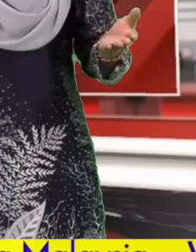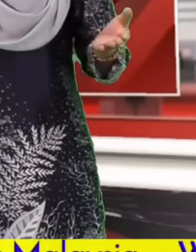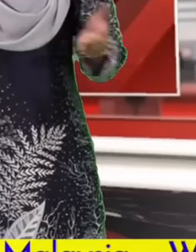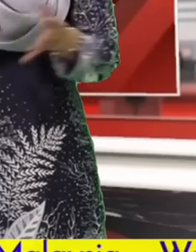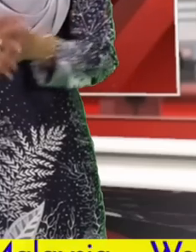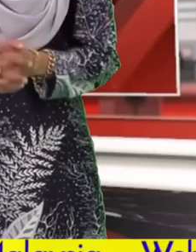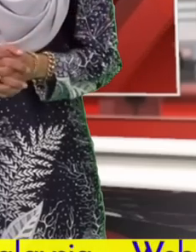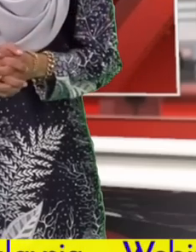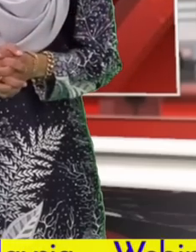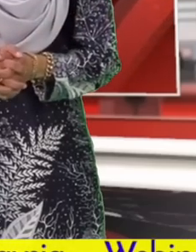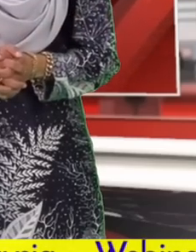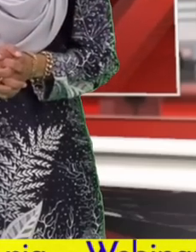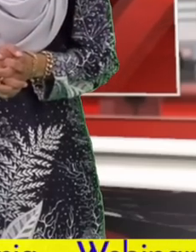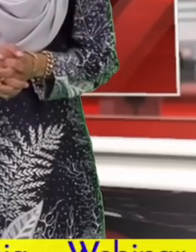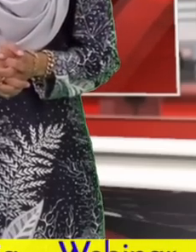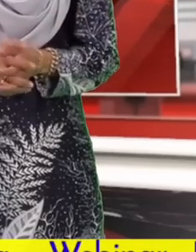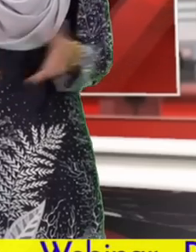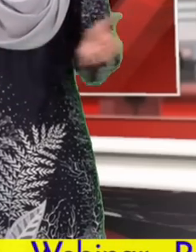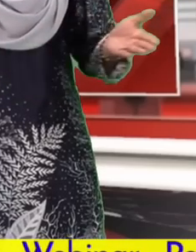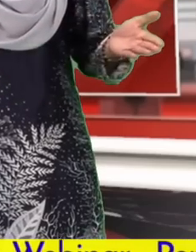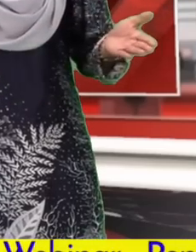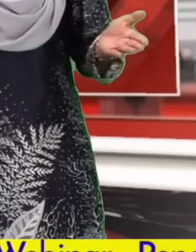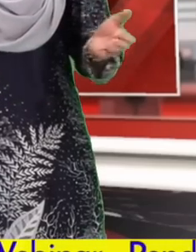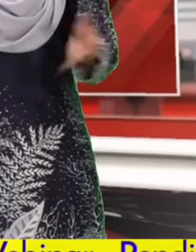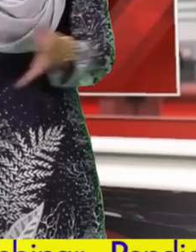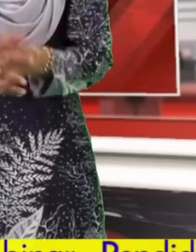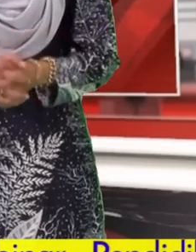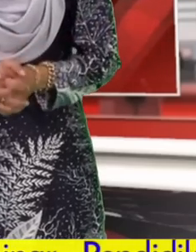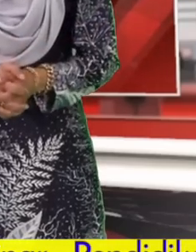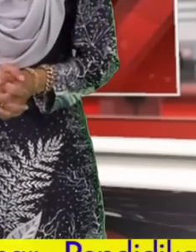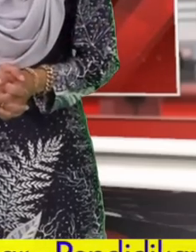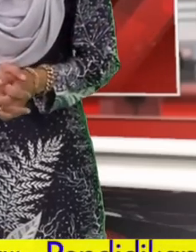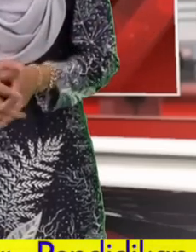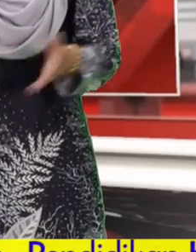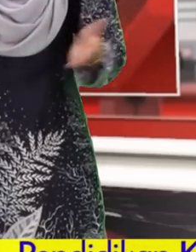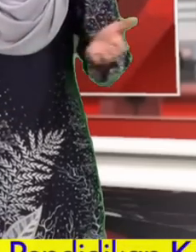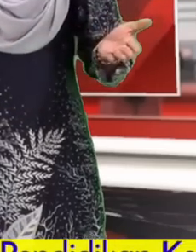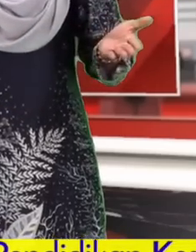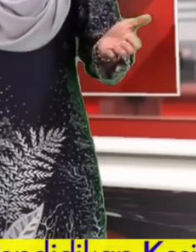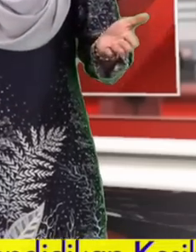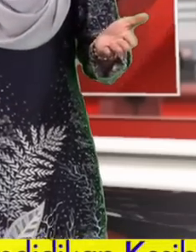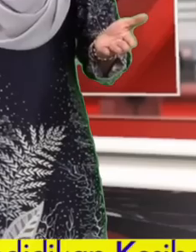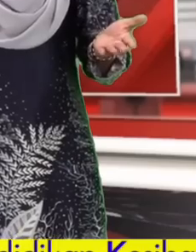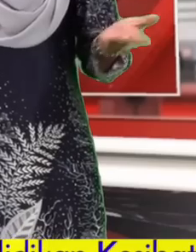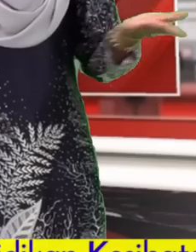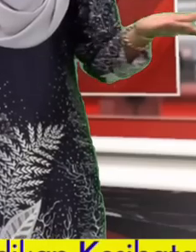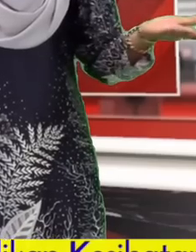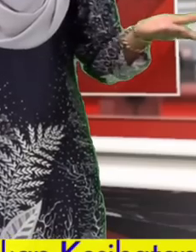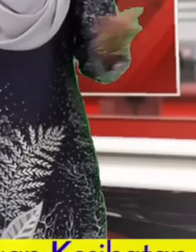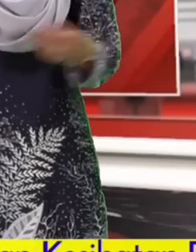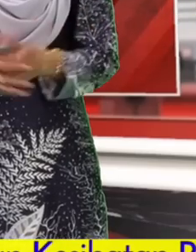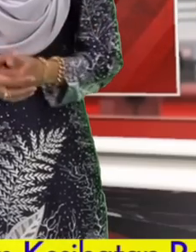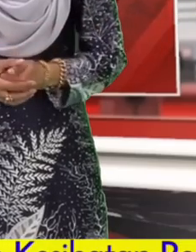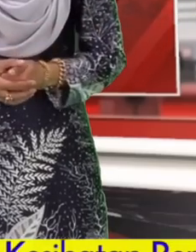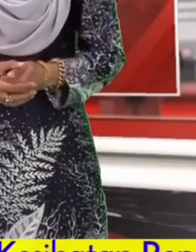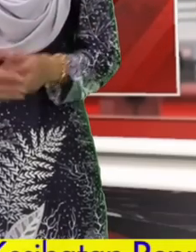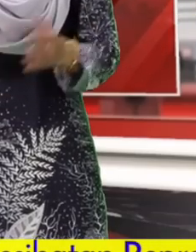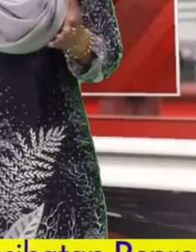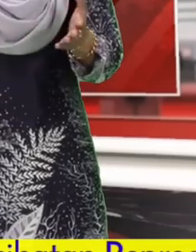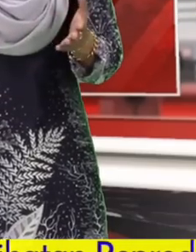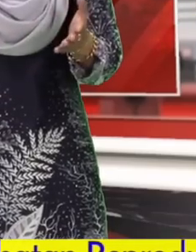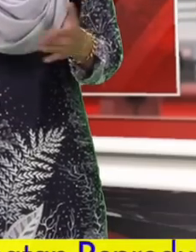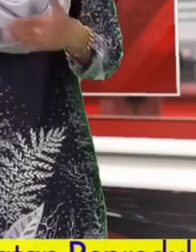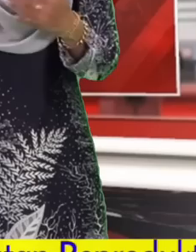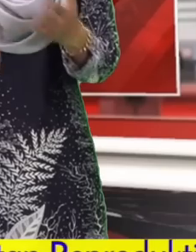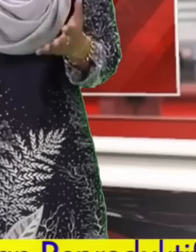tuan-tuan dan perempuan yang dihormati hampir satu jam kita telah bersiaran dan kita telah mendengar dari kedua the final